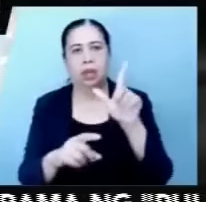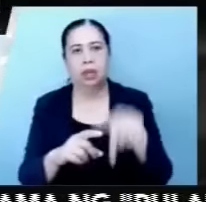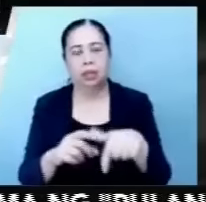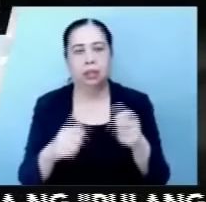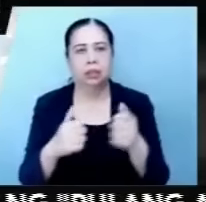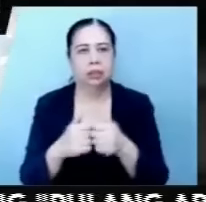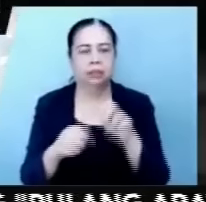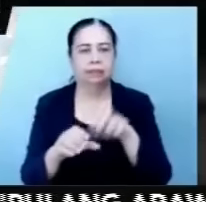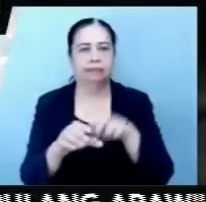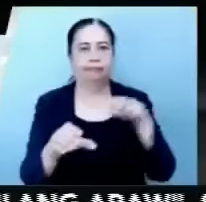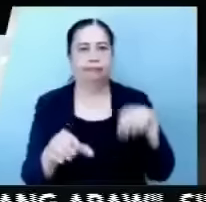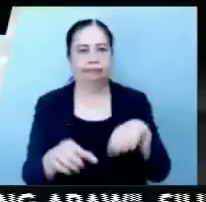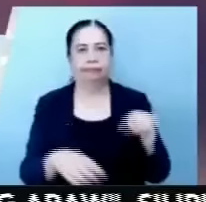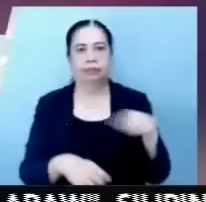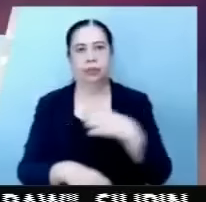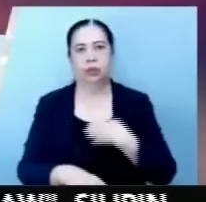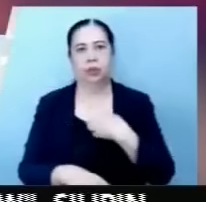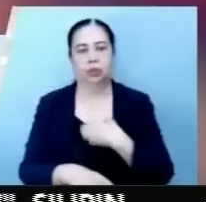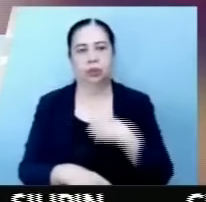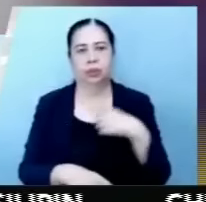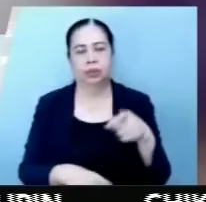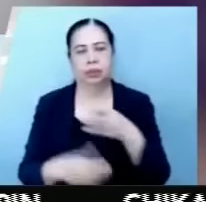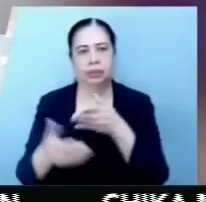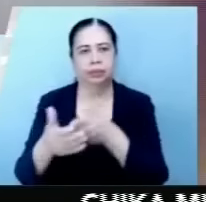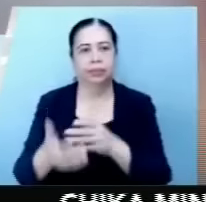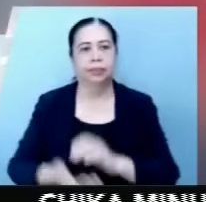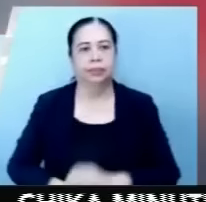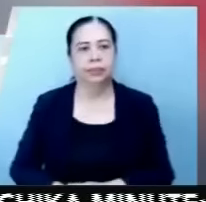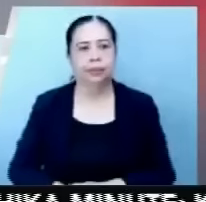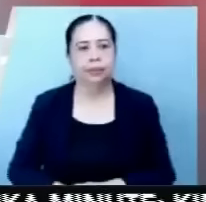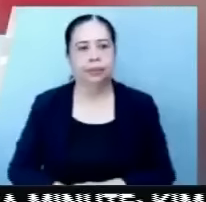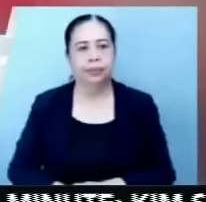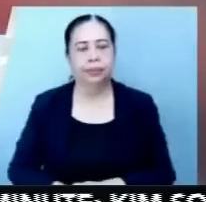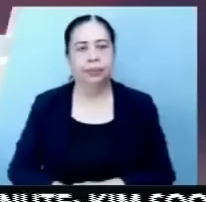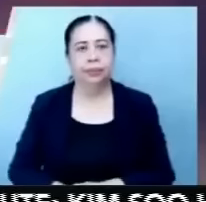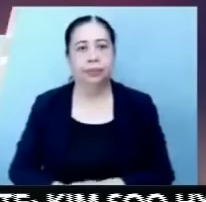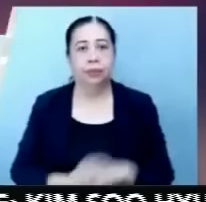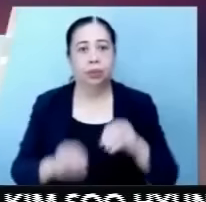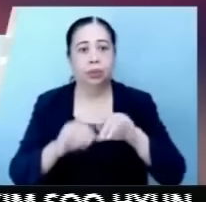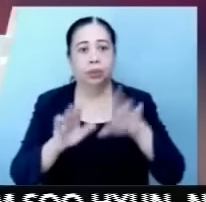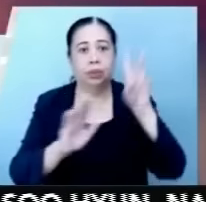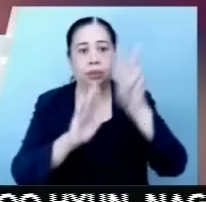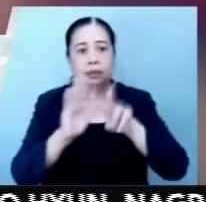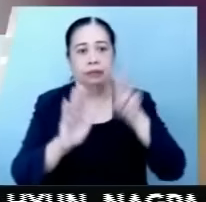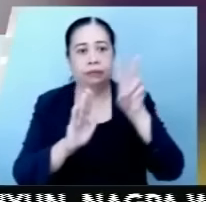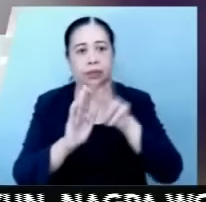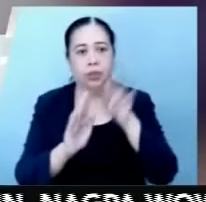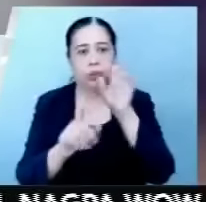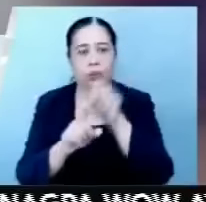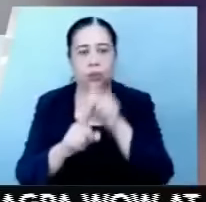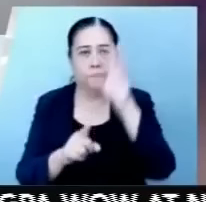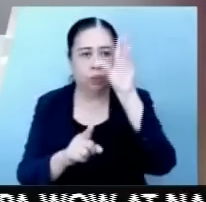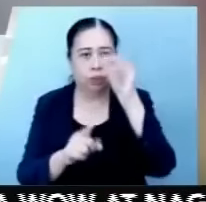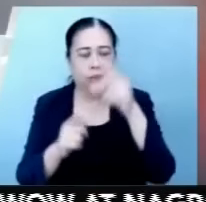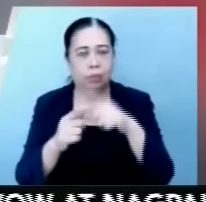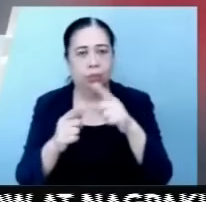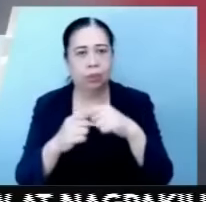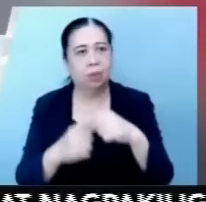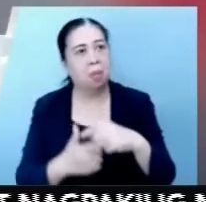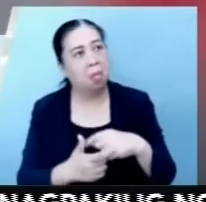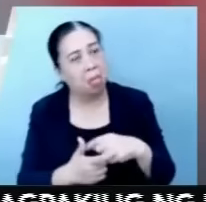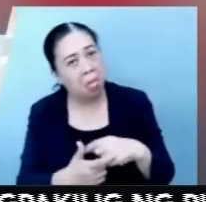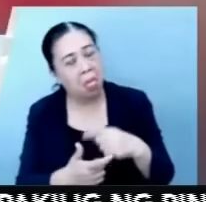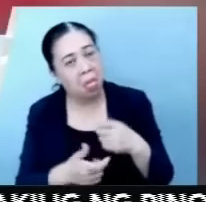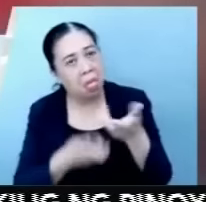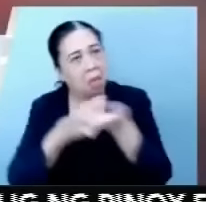na rin daw ng complainant ang reklamo. Sa kumalat na video na ito, hagip ang isang lalaking nakadila pa habang binabasa